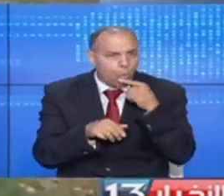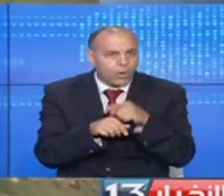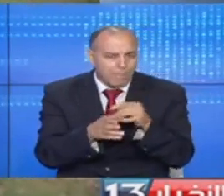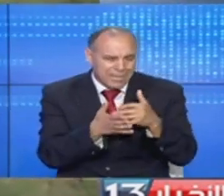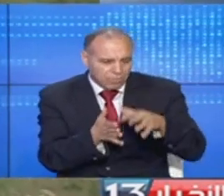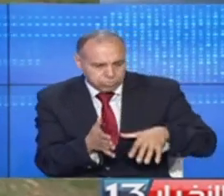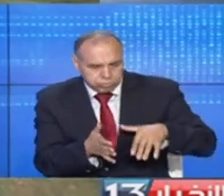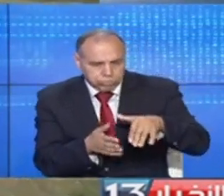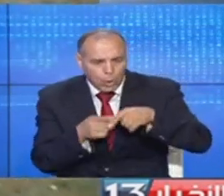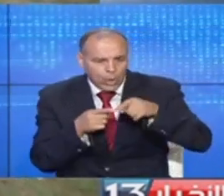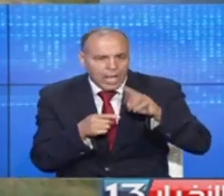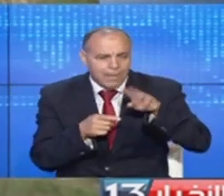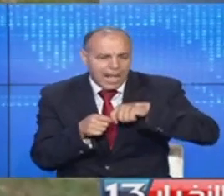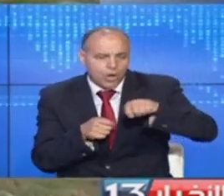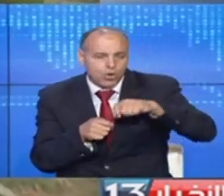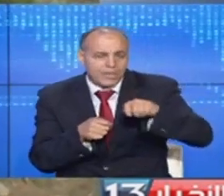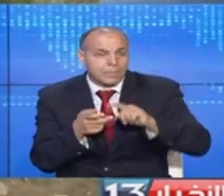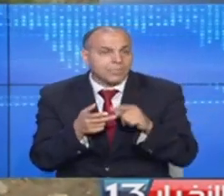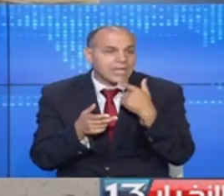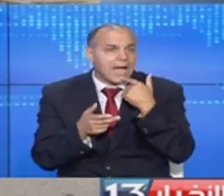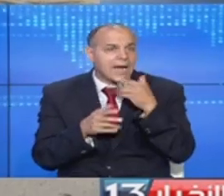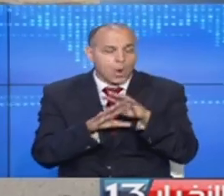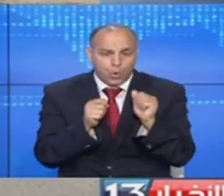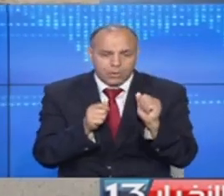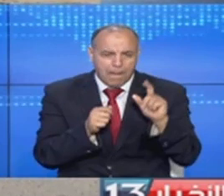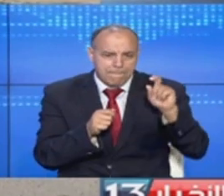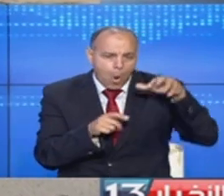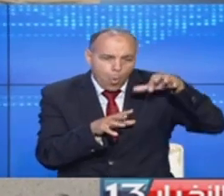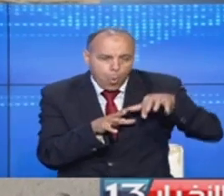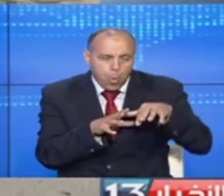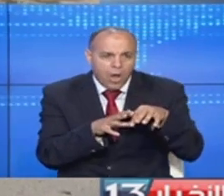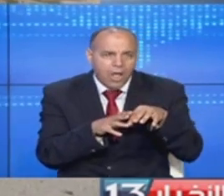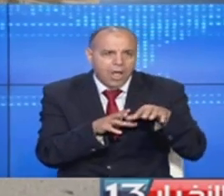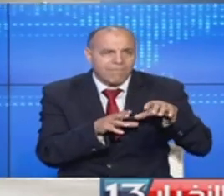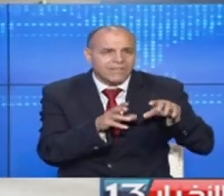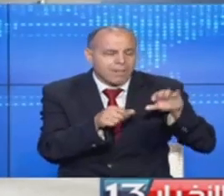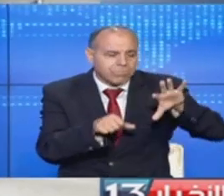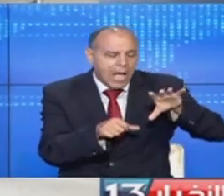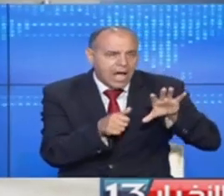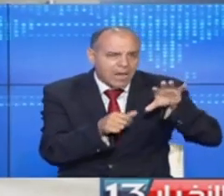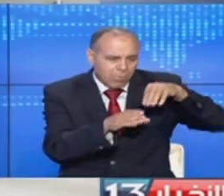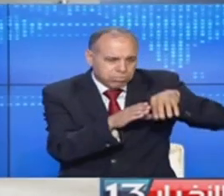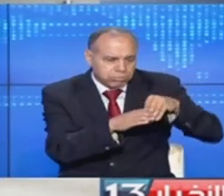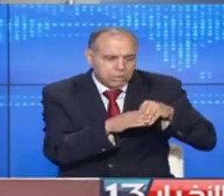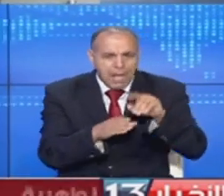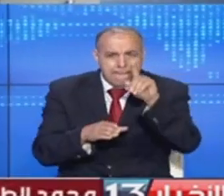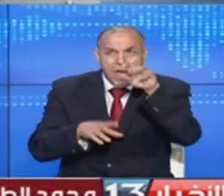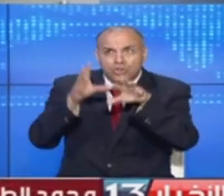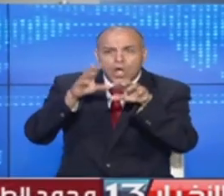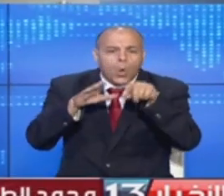السيده على طول اربعه كيلو متر صرف مياه الامطار في سابقه قناه لجلب مياه